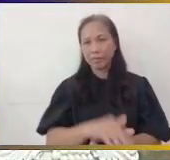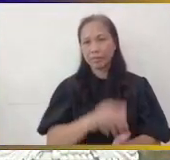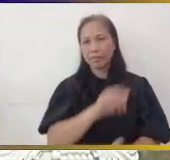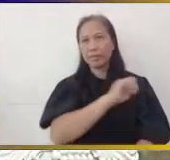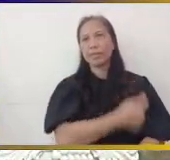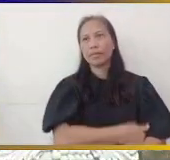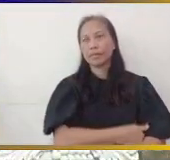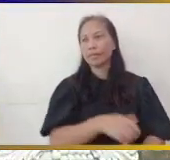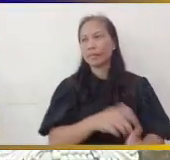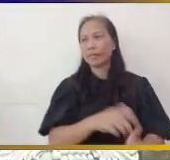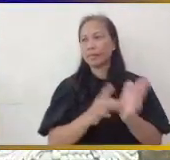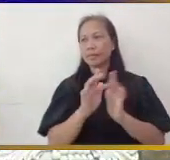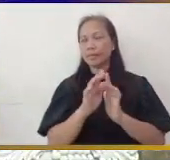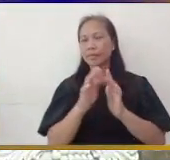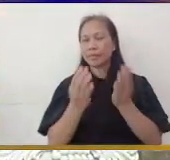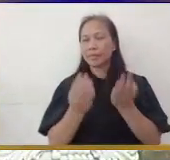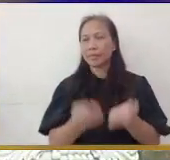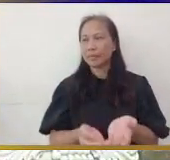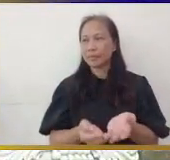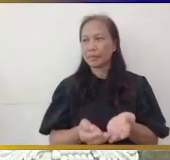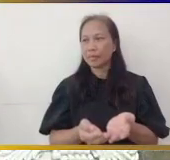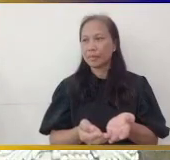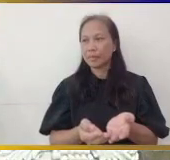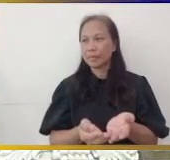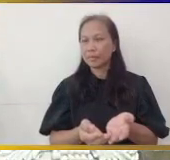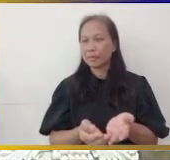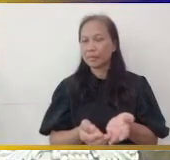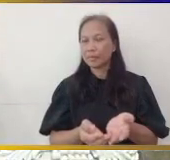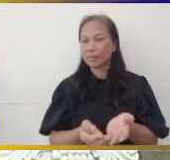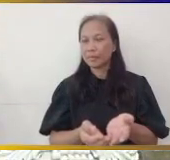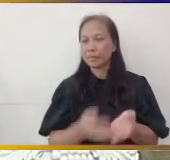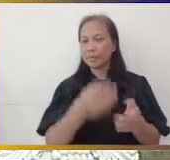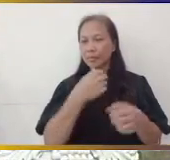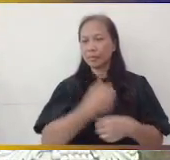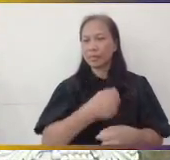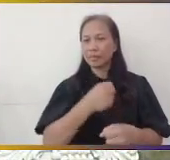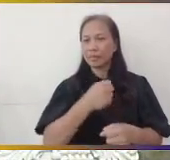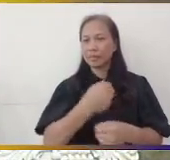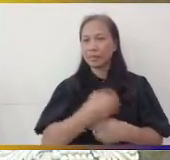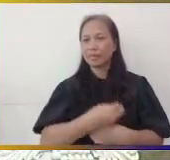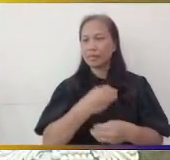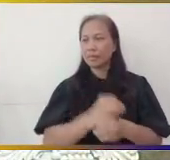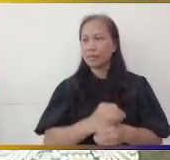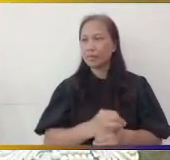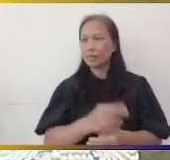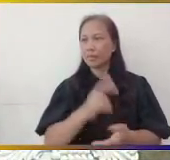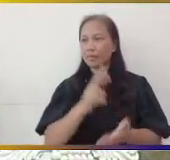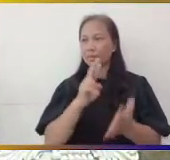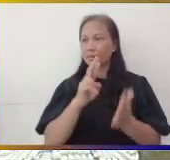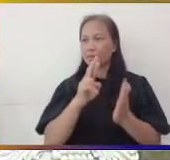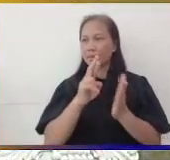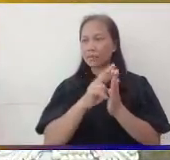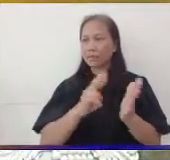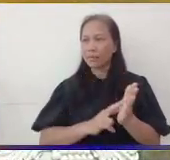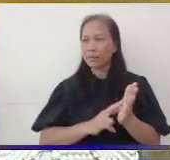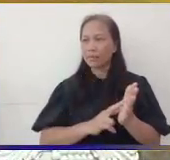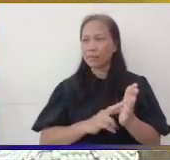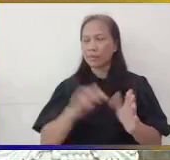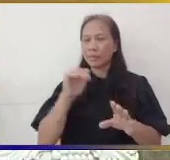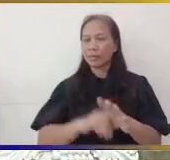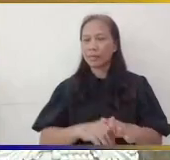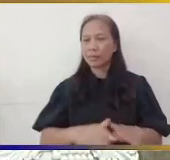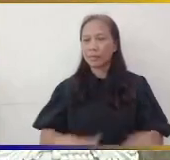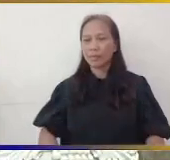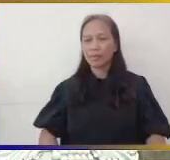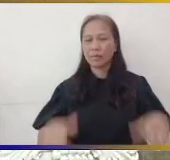scripture naging naging nag Ito po yung nakapag set ng rules sa pamumuhay ng maraming English